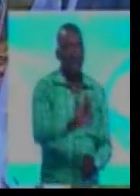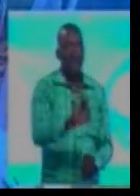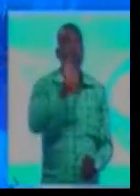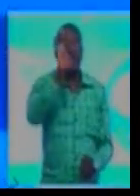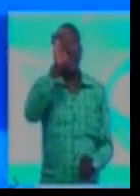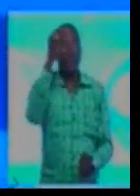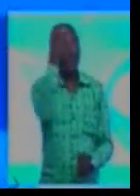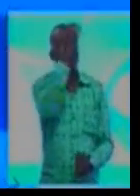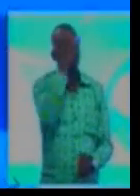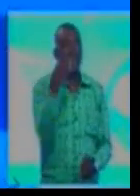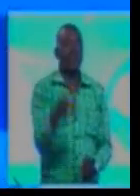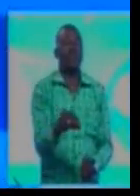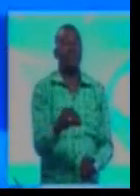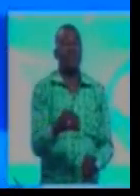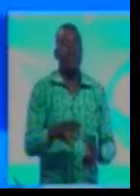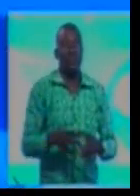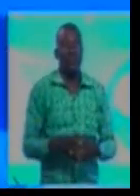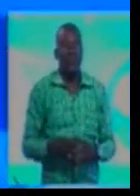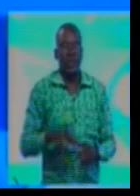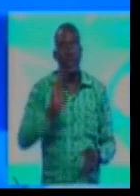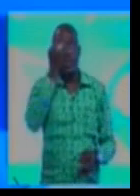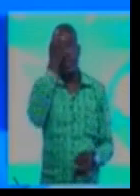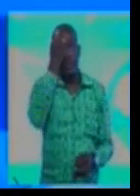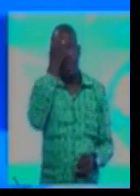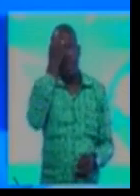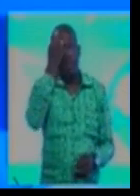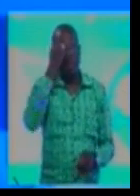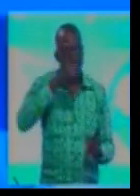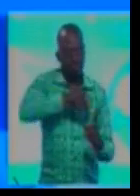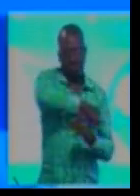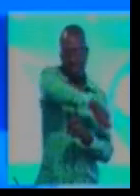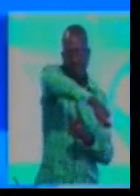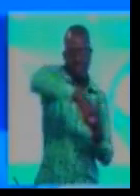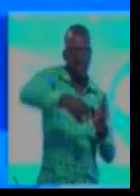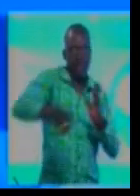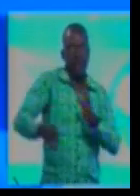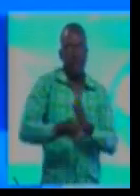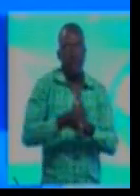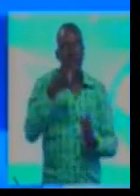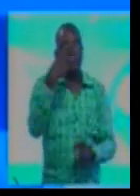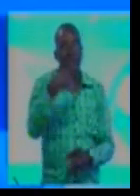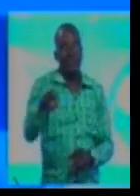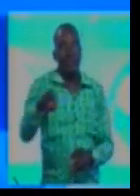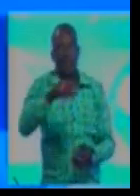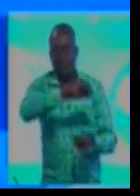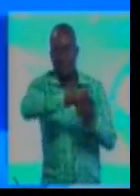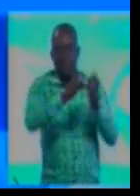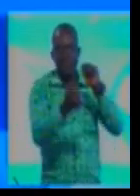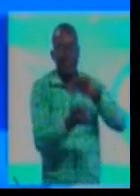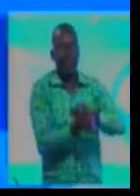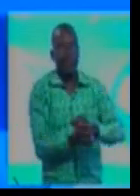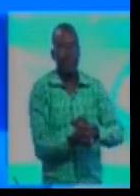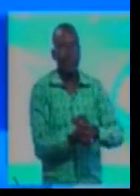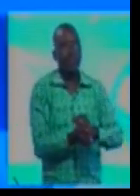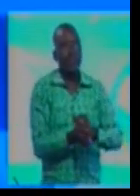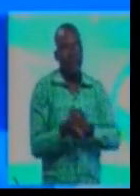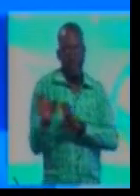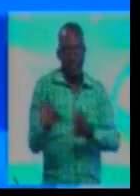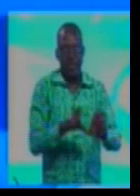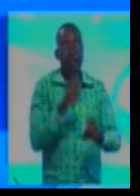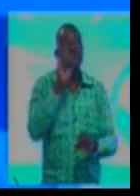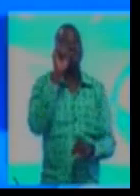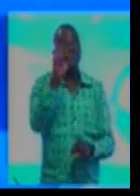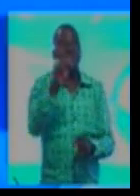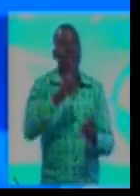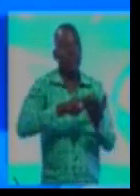98%. Le ministère de l'Environnement, de l'Économie verte et du Changement climatique fait le point de